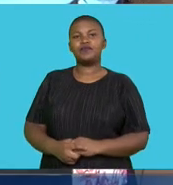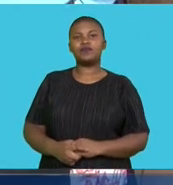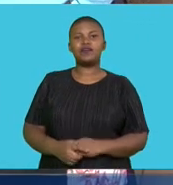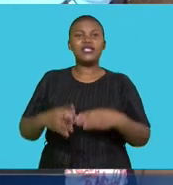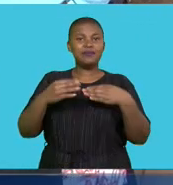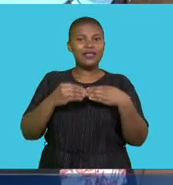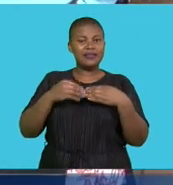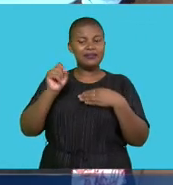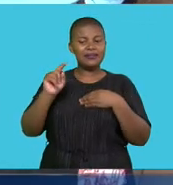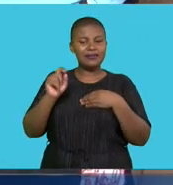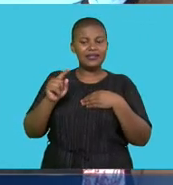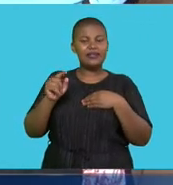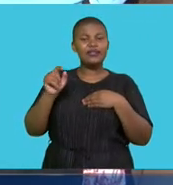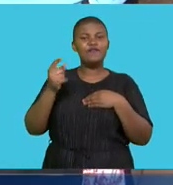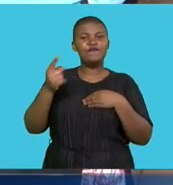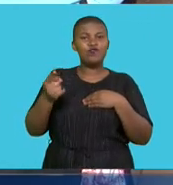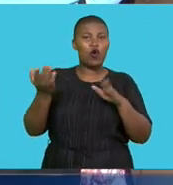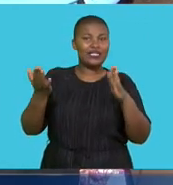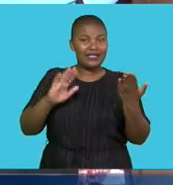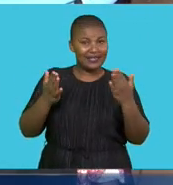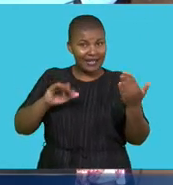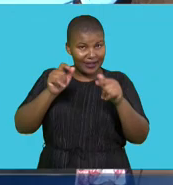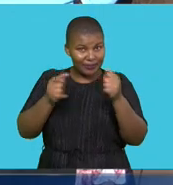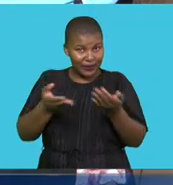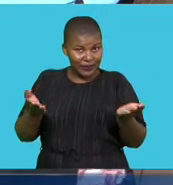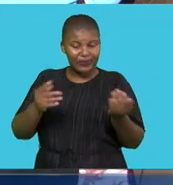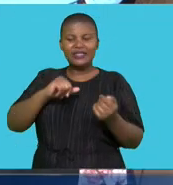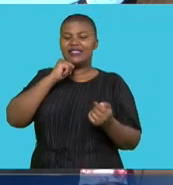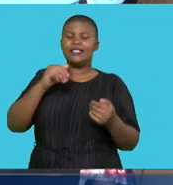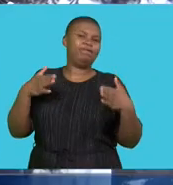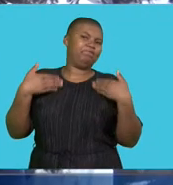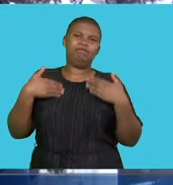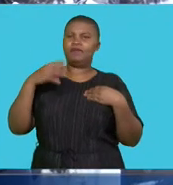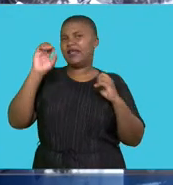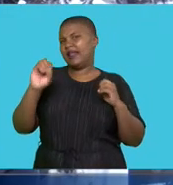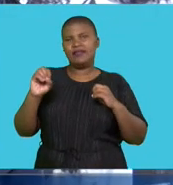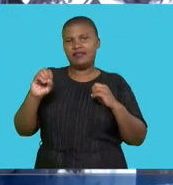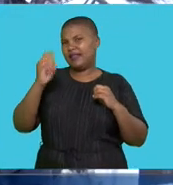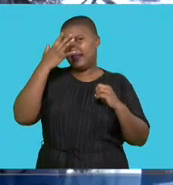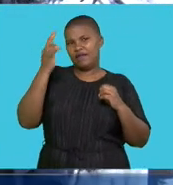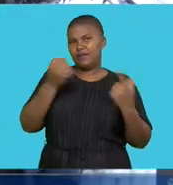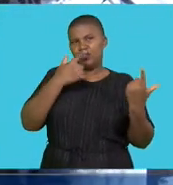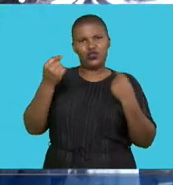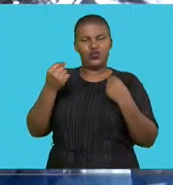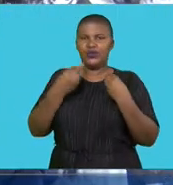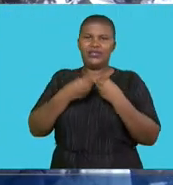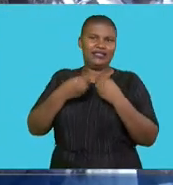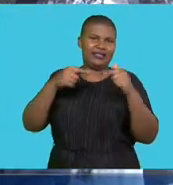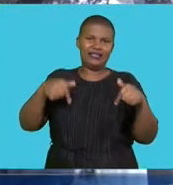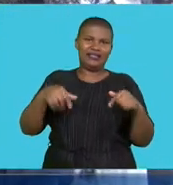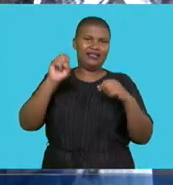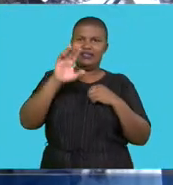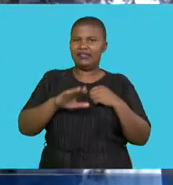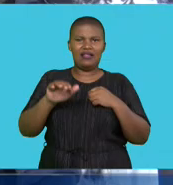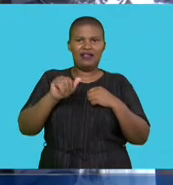babe ngamasosha omkhonto wesizwe abaphangalala bathi kabeneme neze ngendlela uhulumeni wakuleli alisingethe ngayo